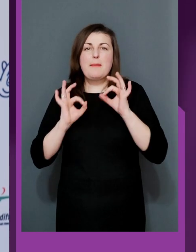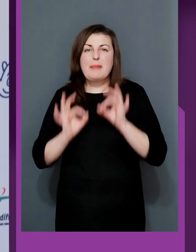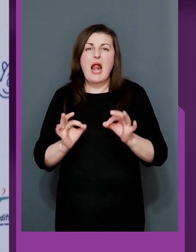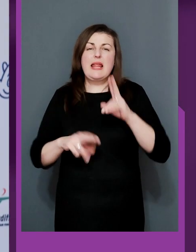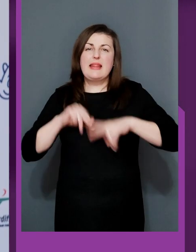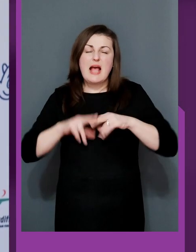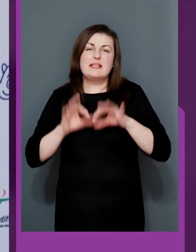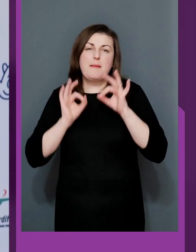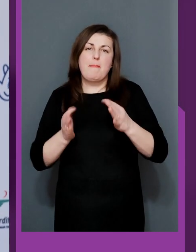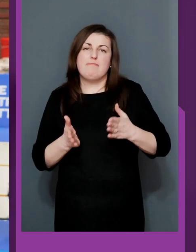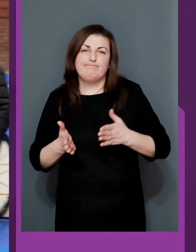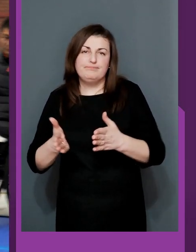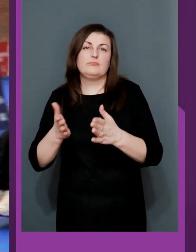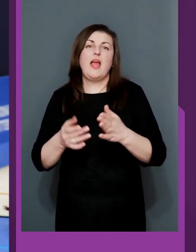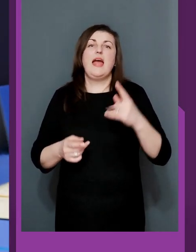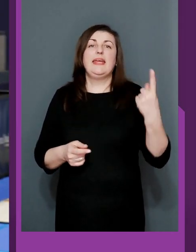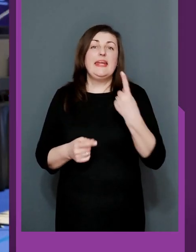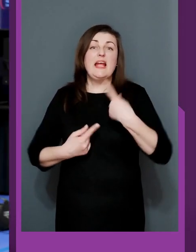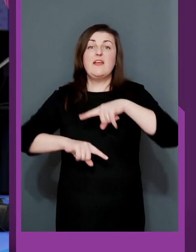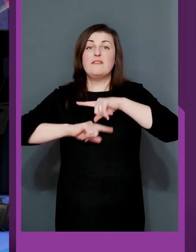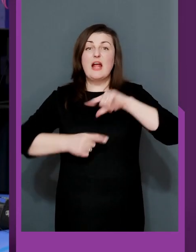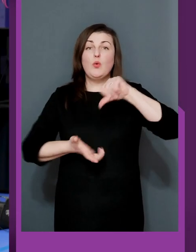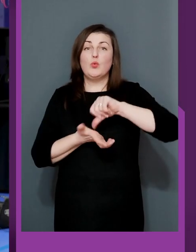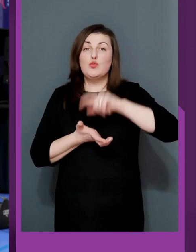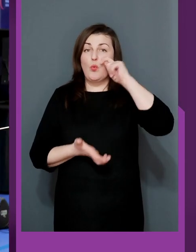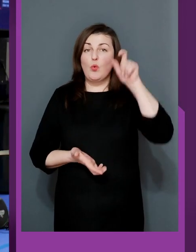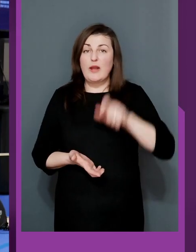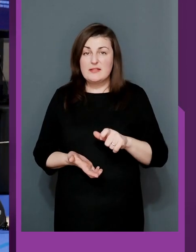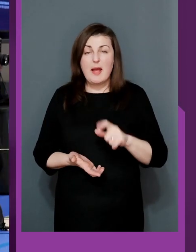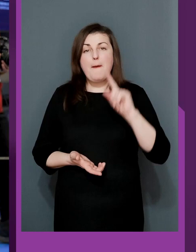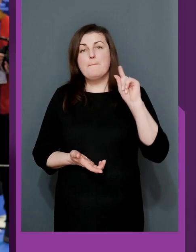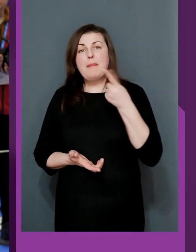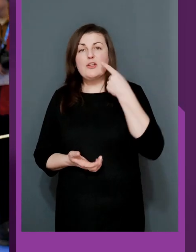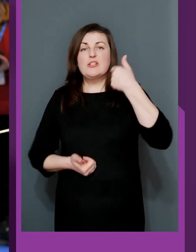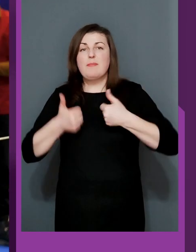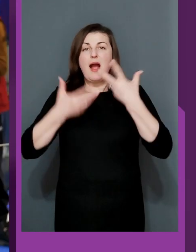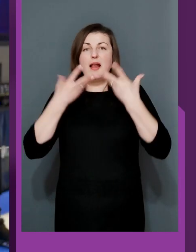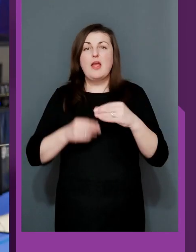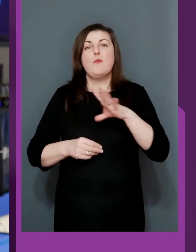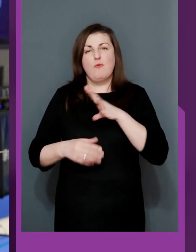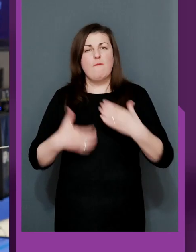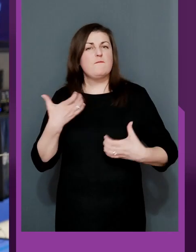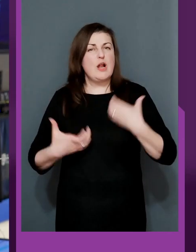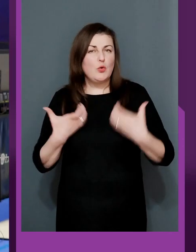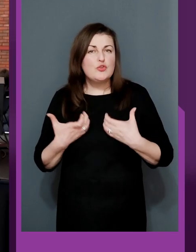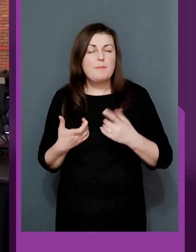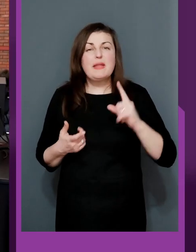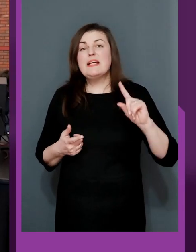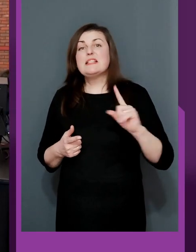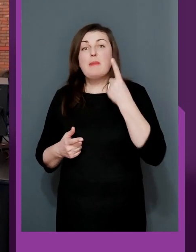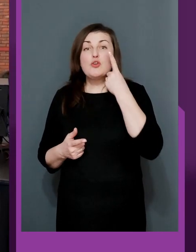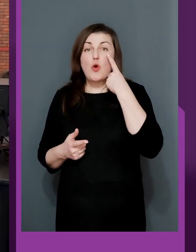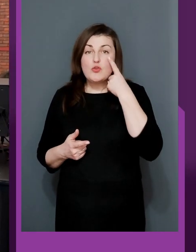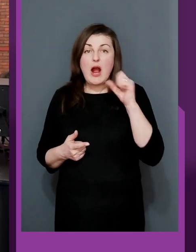на правильну якусь ноту єдиний фінал з участю українця в перший змагальний день був хвилюючим з